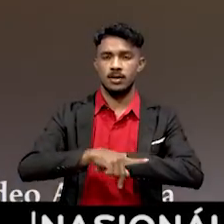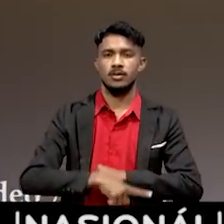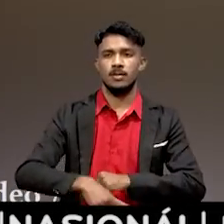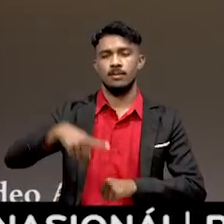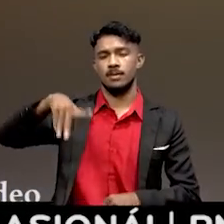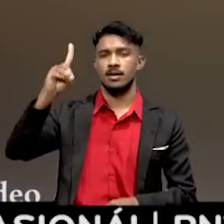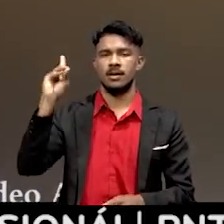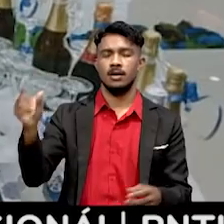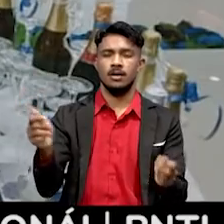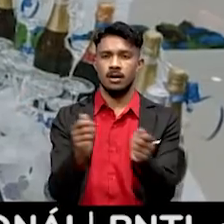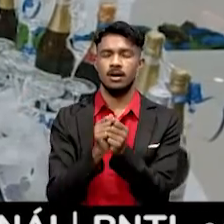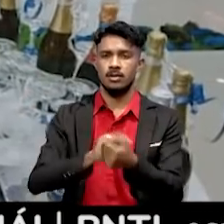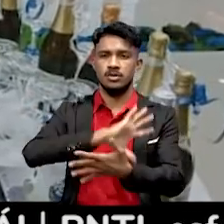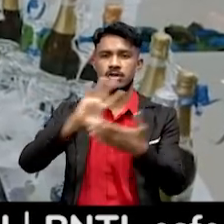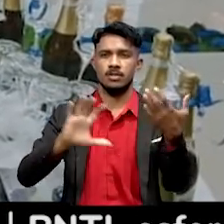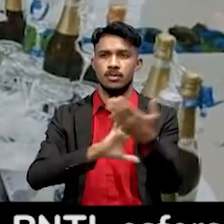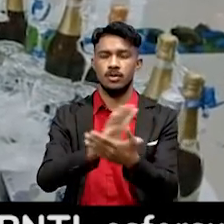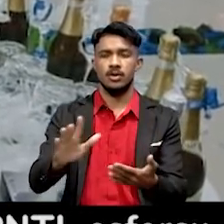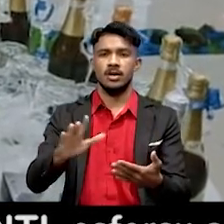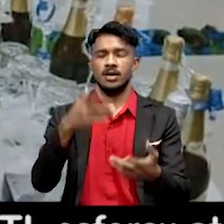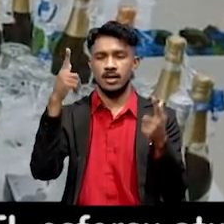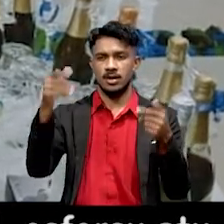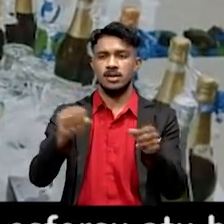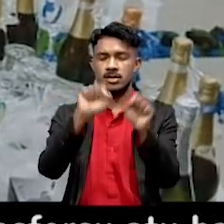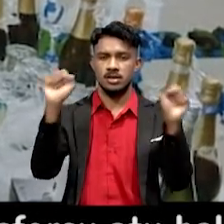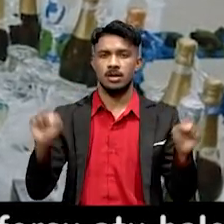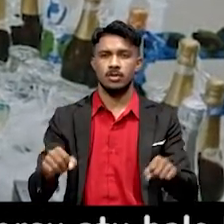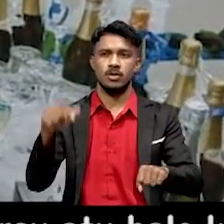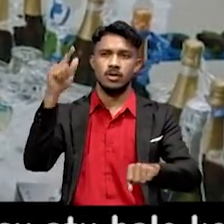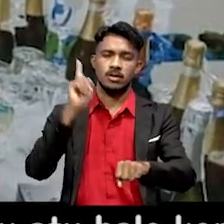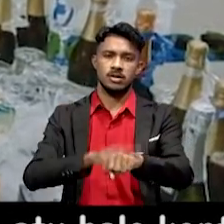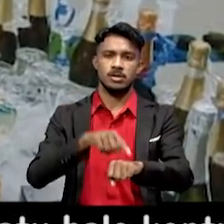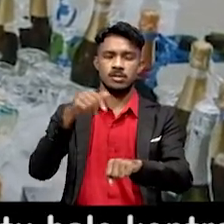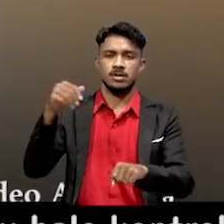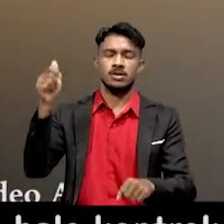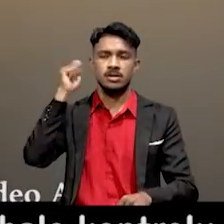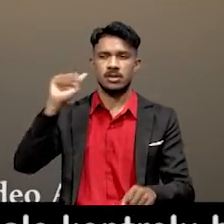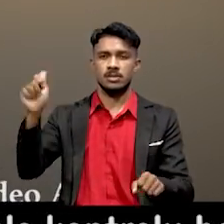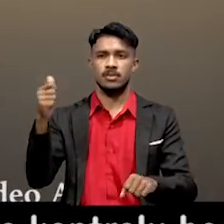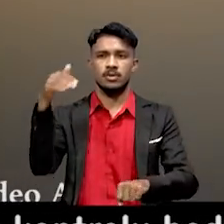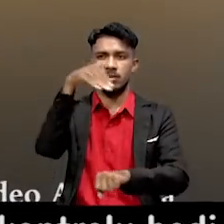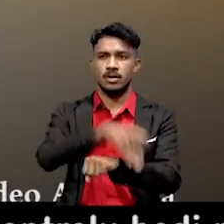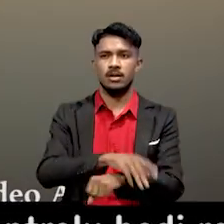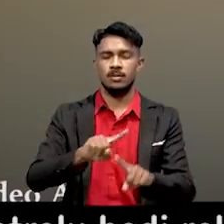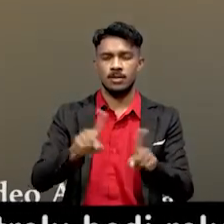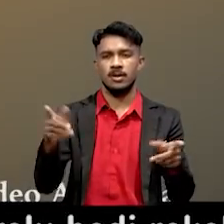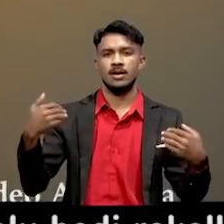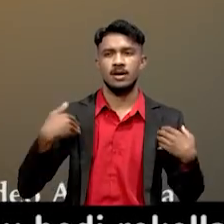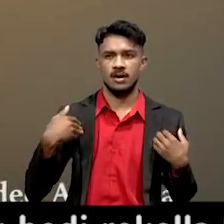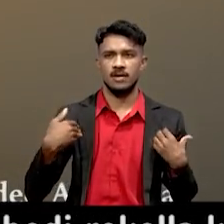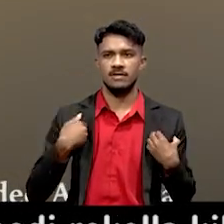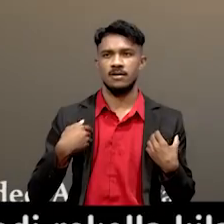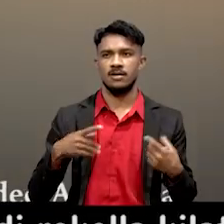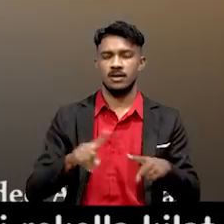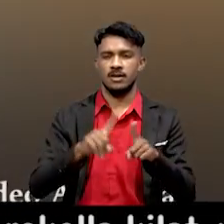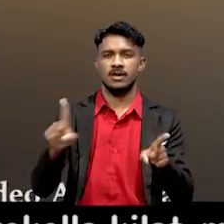Natal hamutuk ia sabdu kalan, to tuku selulu kalan, la akontesi problema rumah. Mai be akontesimentu ni be, sai viral